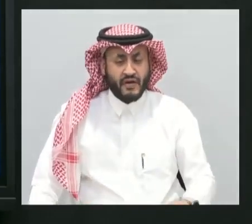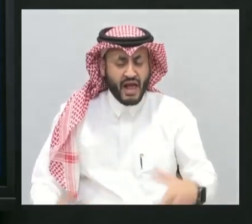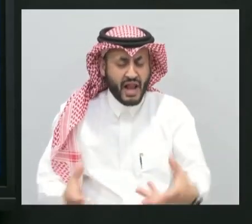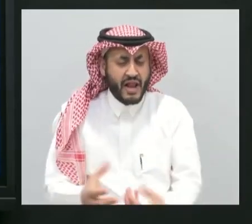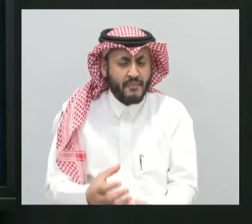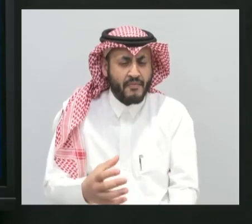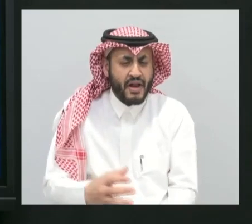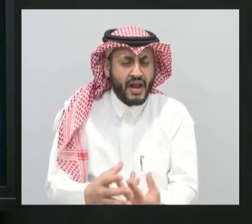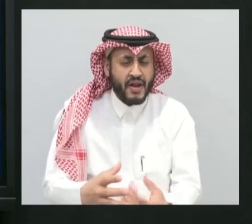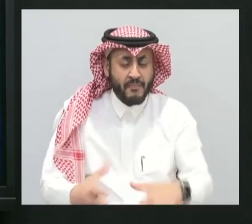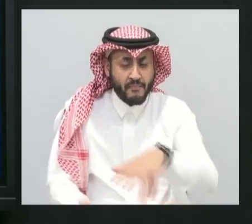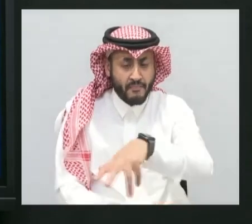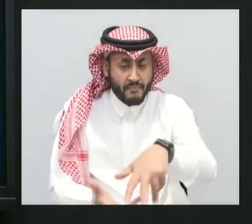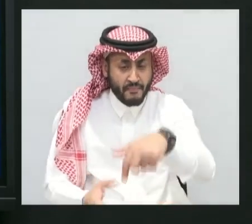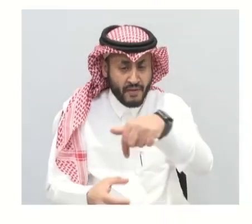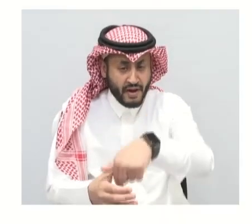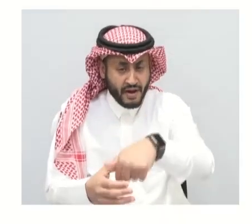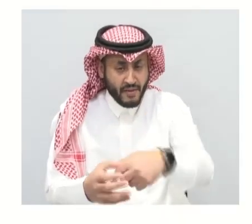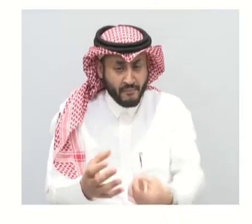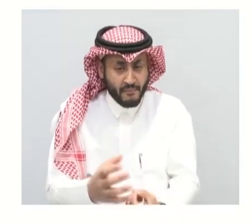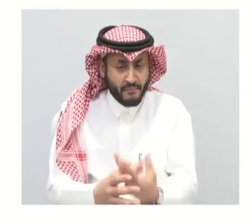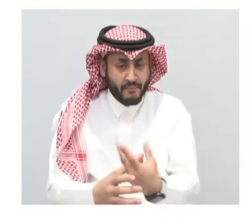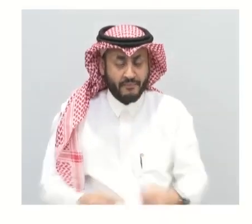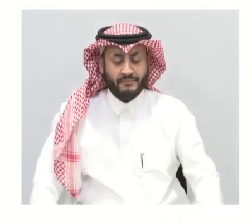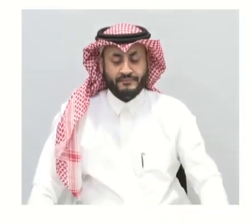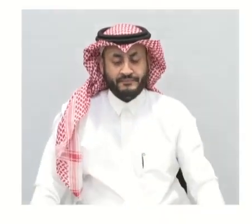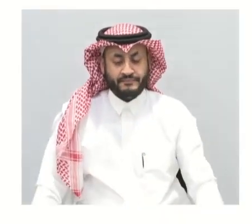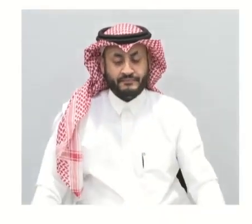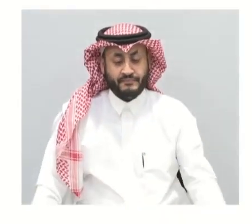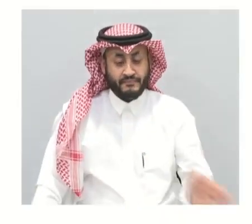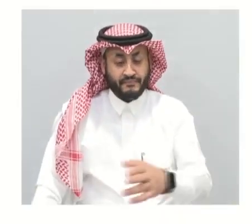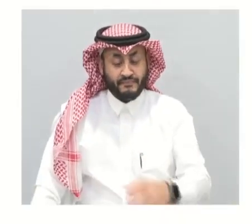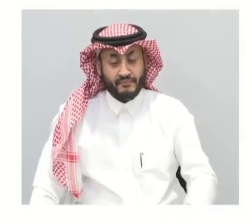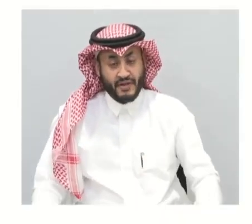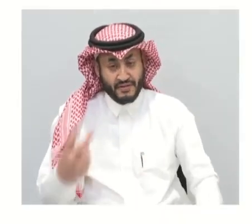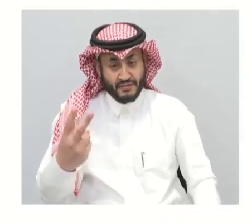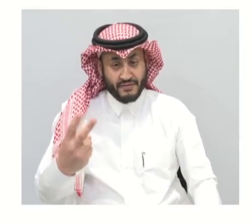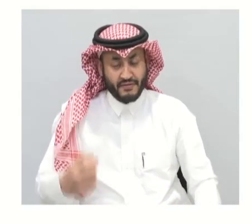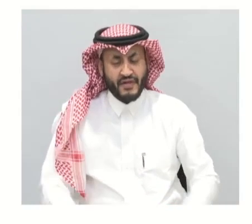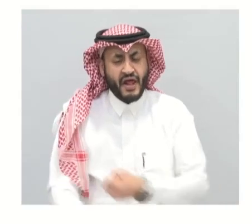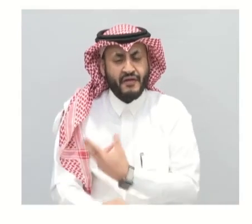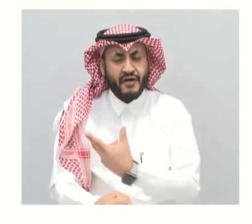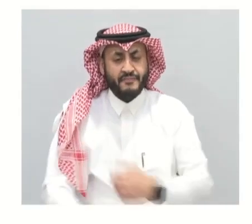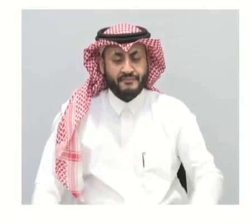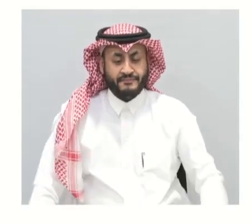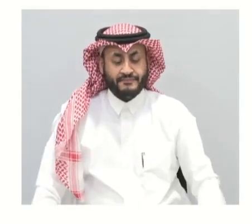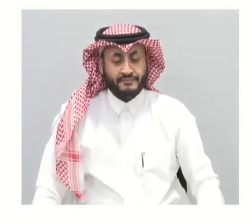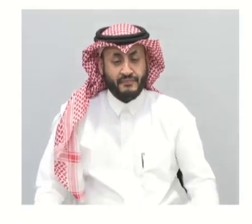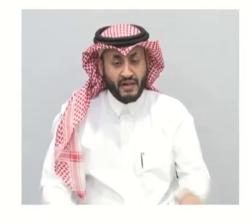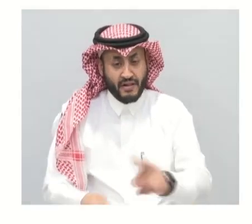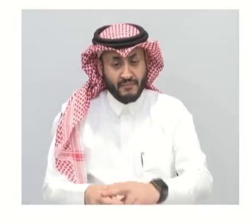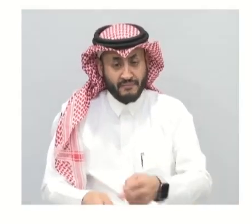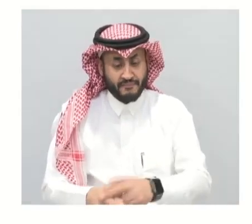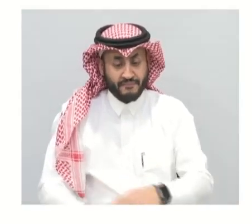باطن الارض كذلك تعرفنا واياكم على نوع اخر من مصادر الطاقه المتجدده